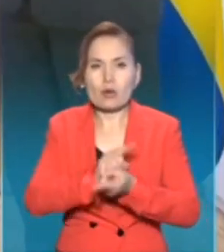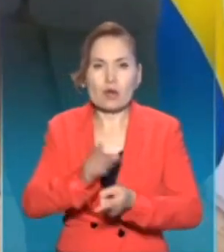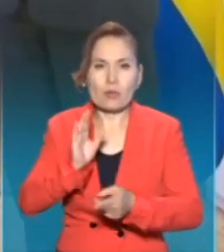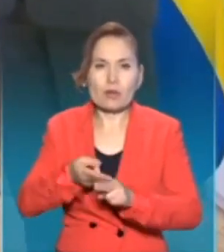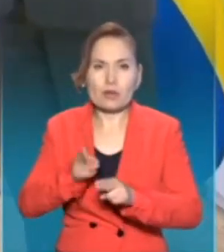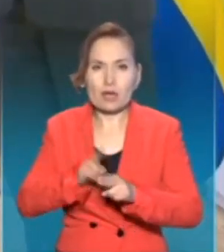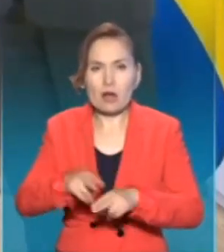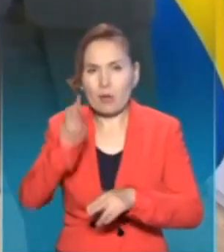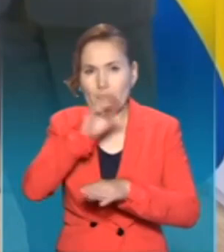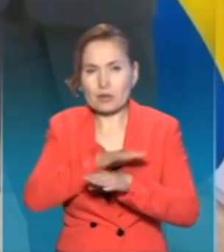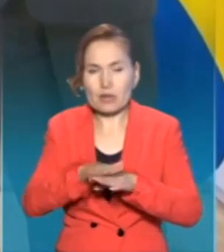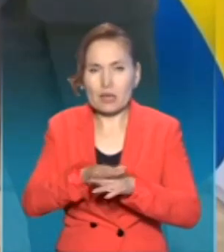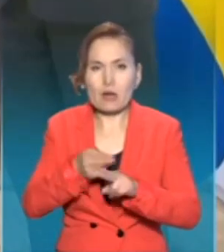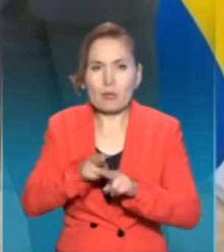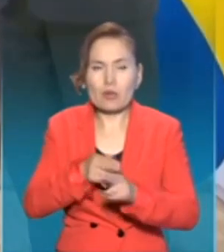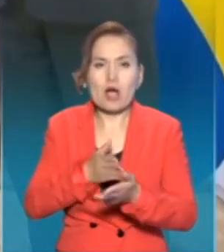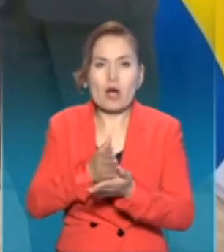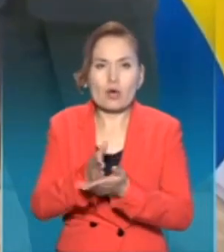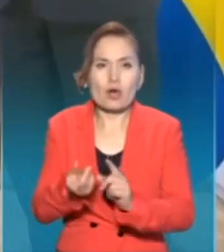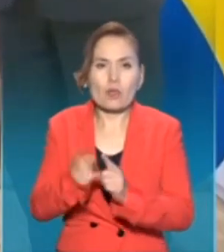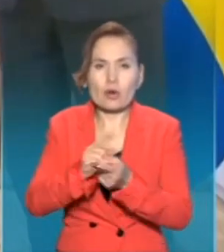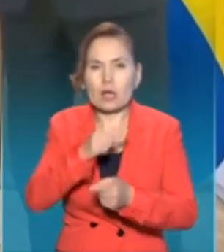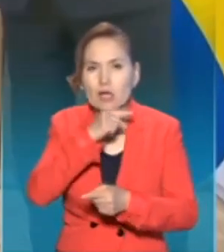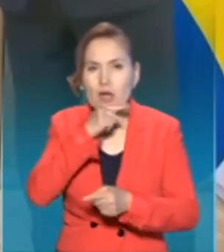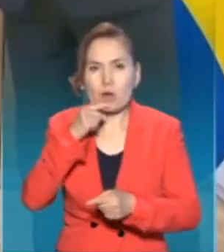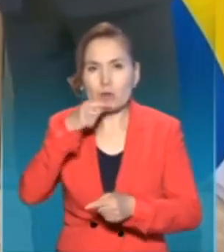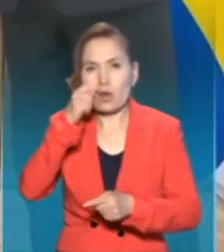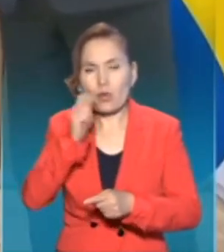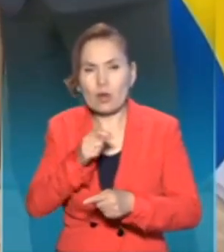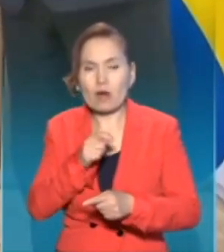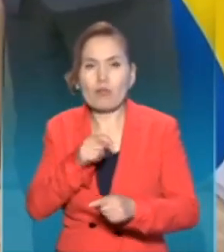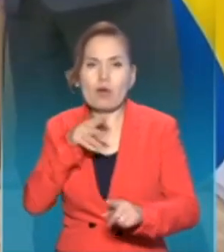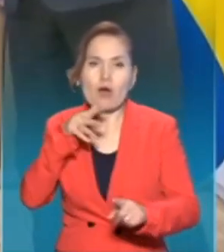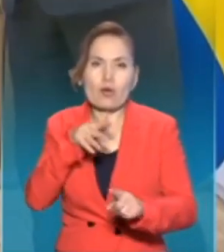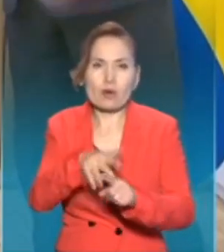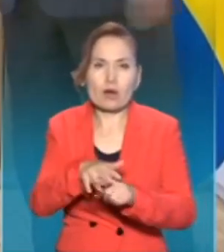бірі болмақ. Бұл мемлекеттердің ұстанымының өзгеруіне Ресейдің Украинаға басып кіруі түрткі болған.